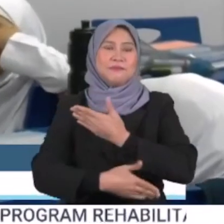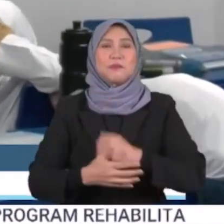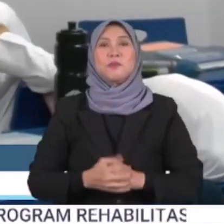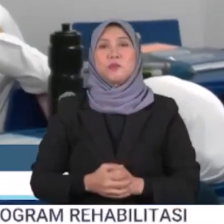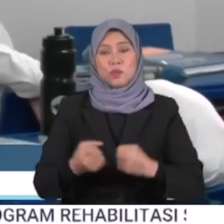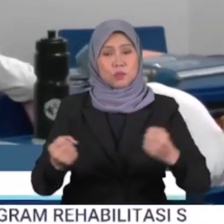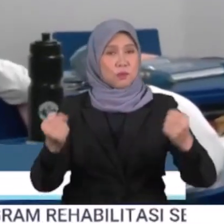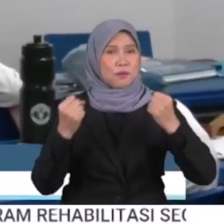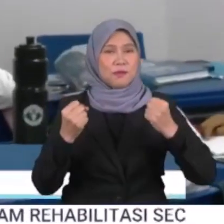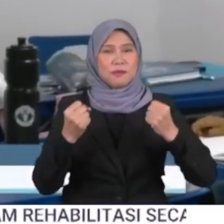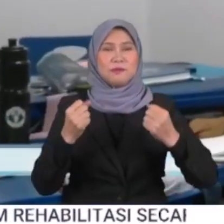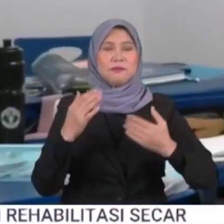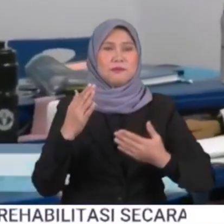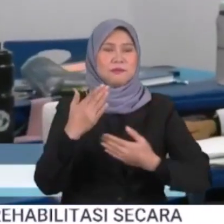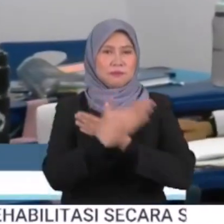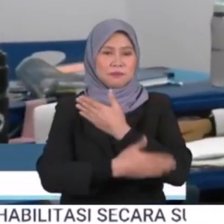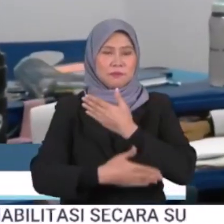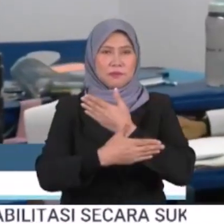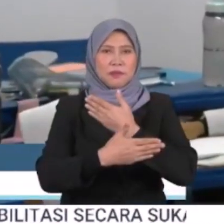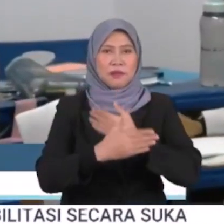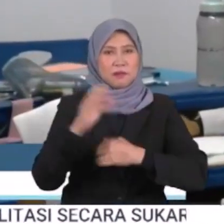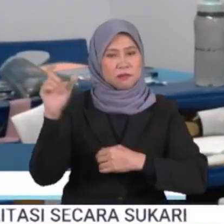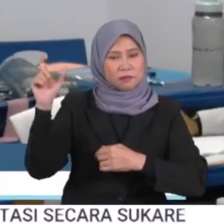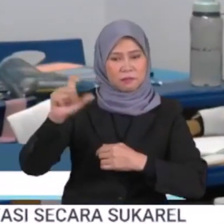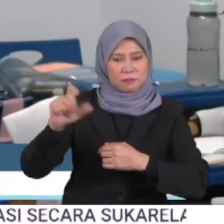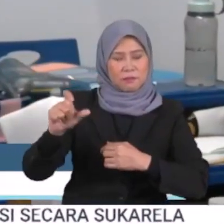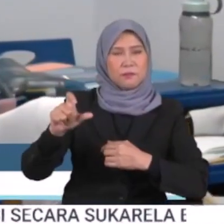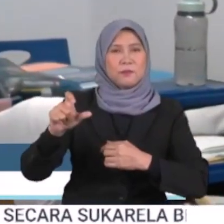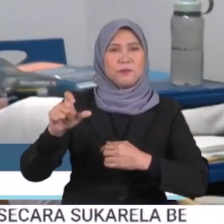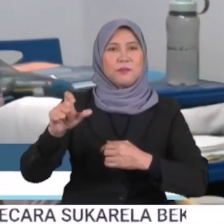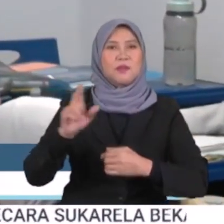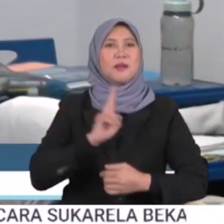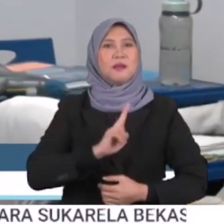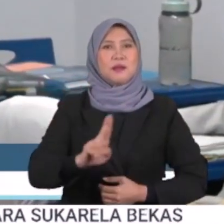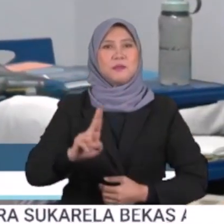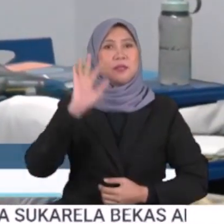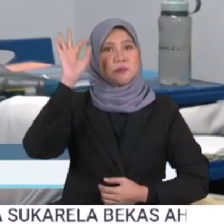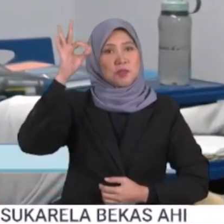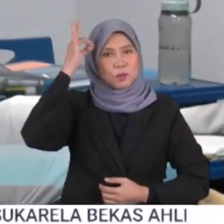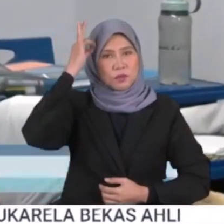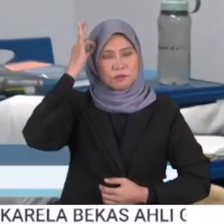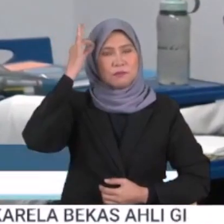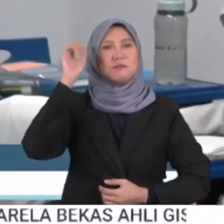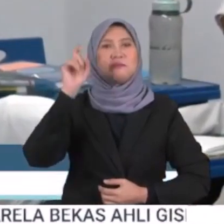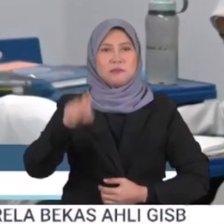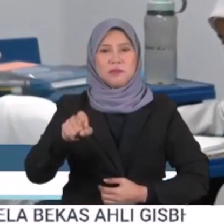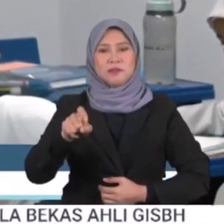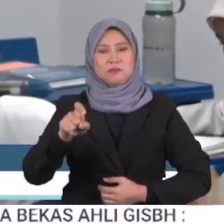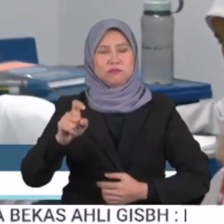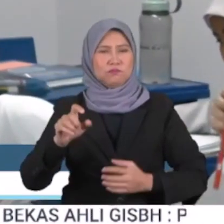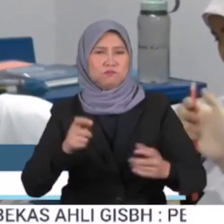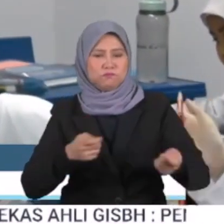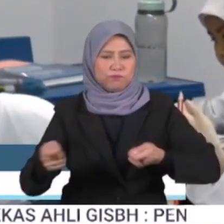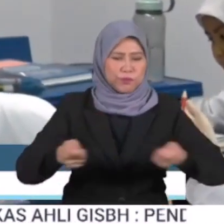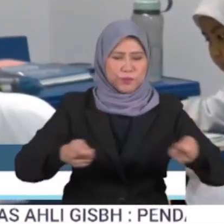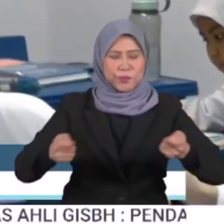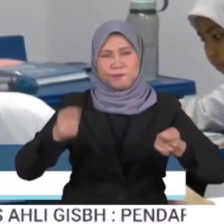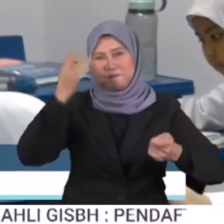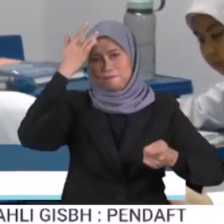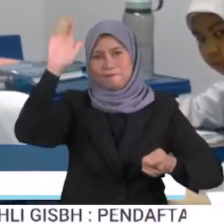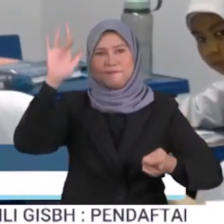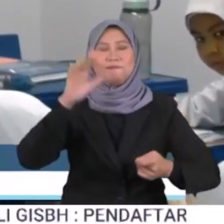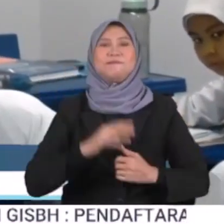syiar Islam di negara ini dan menjunjungnya sebagai agama persekutuan memerlukan pelaksanaan yang tuntas dan